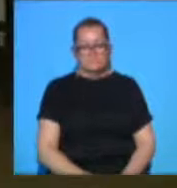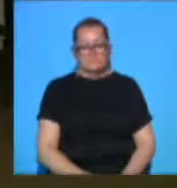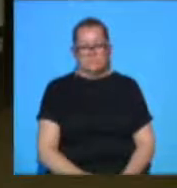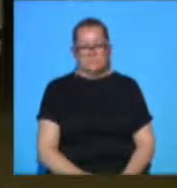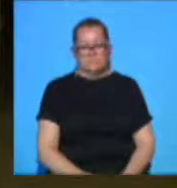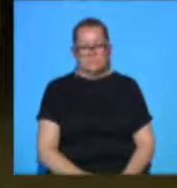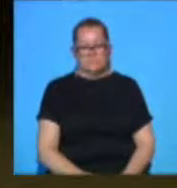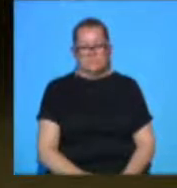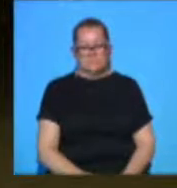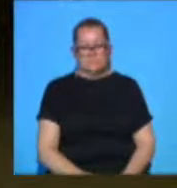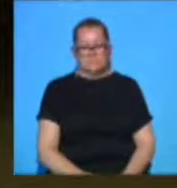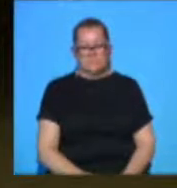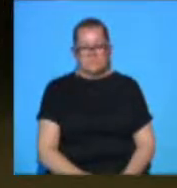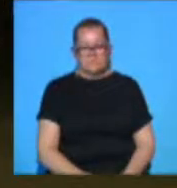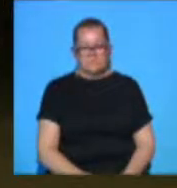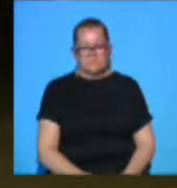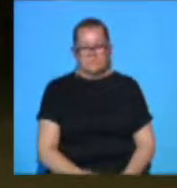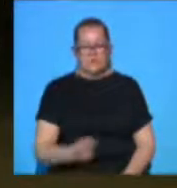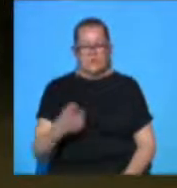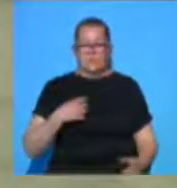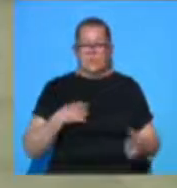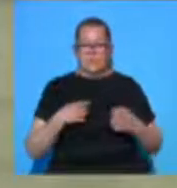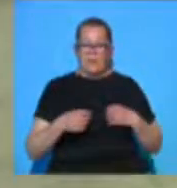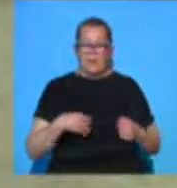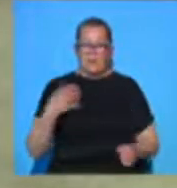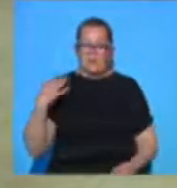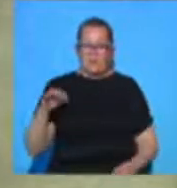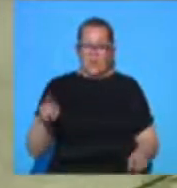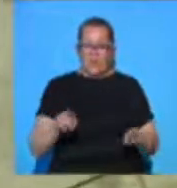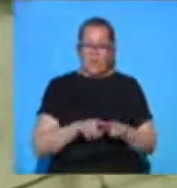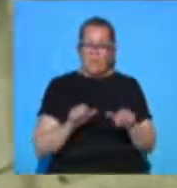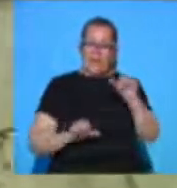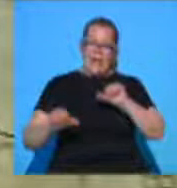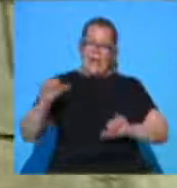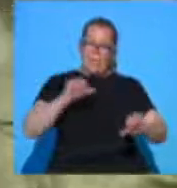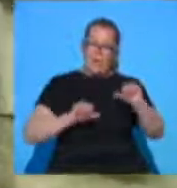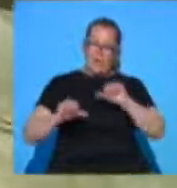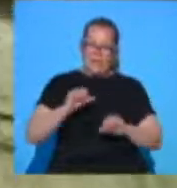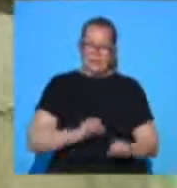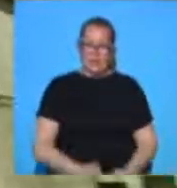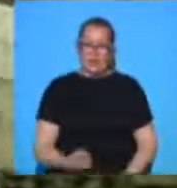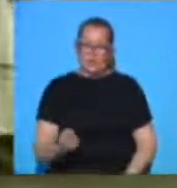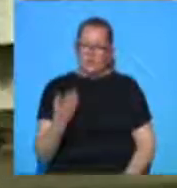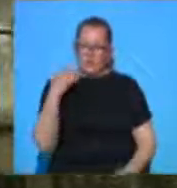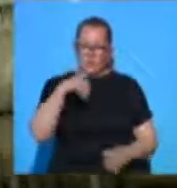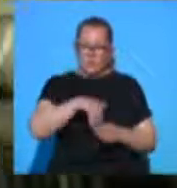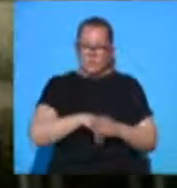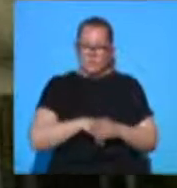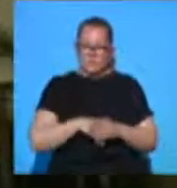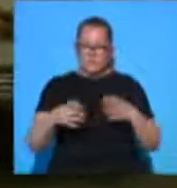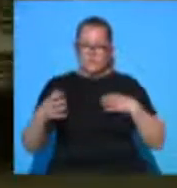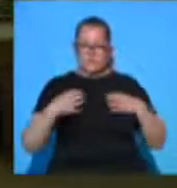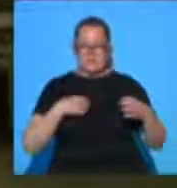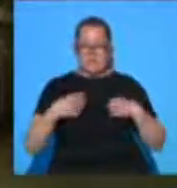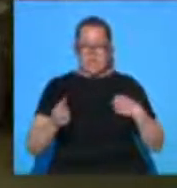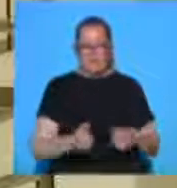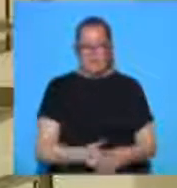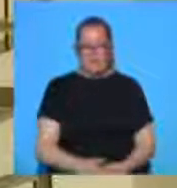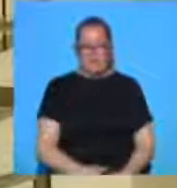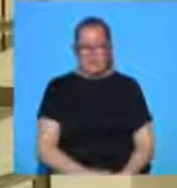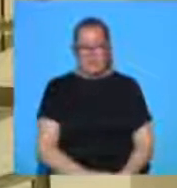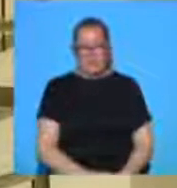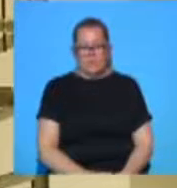facerii unui spectacol, adică o situație de laborator care în ultimii ani a devenit tot mai grea